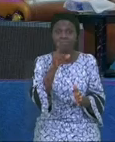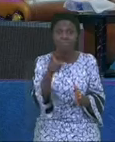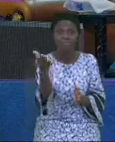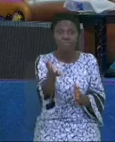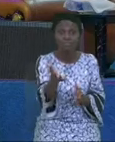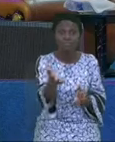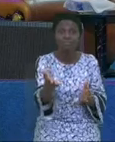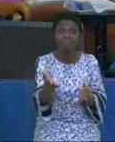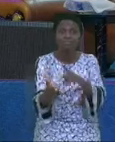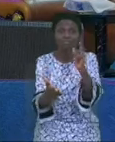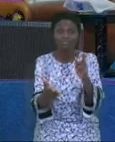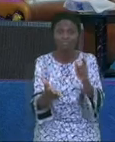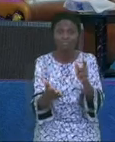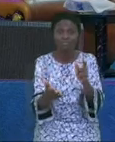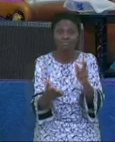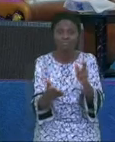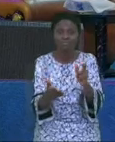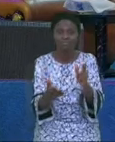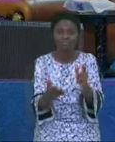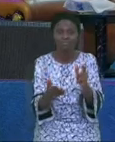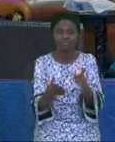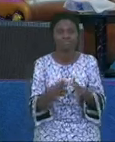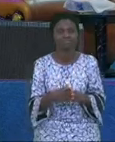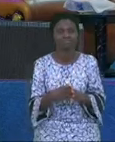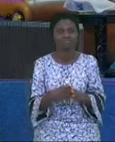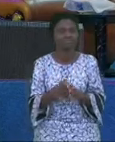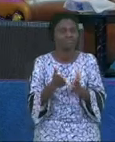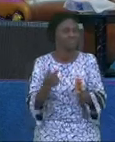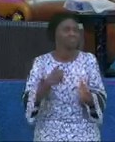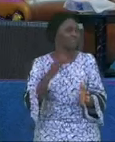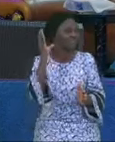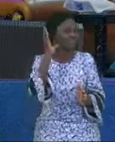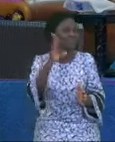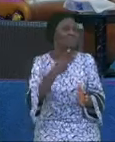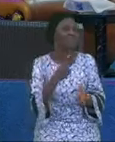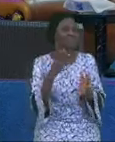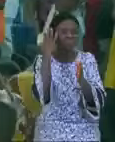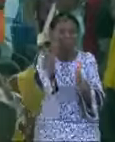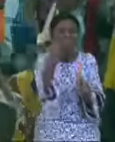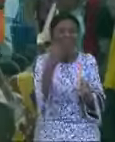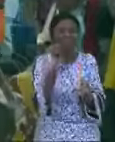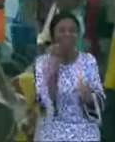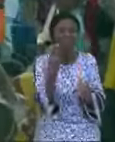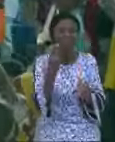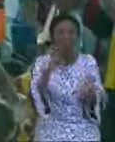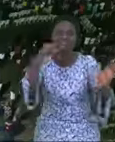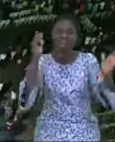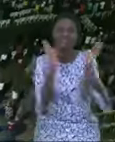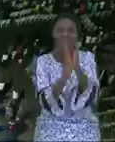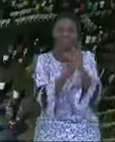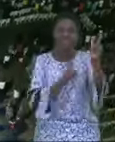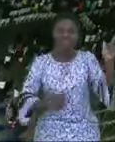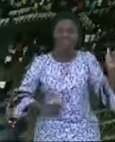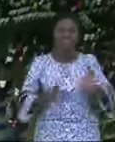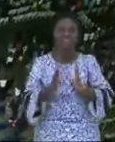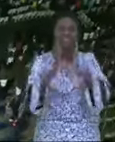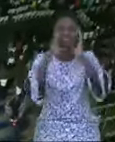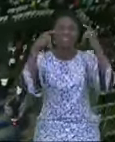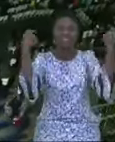je vais entendre et de gras de belles voix de Niger je dis gloire à Dieu